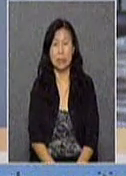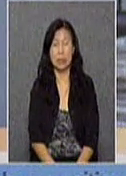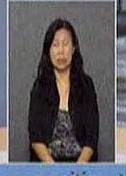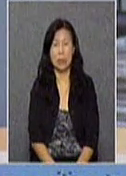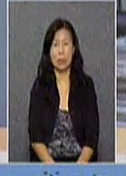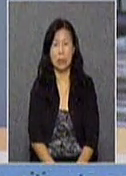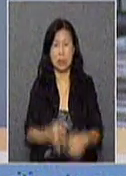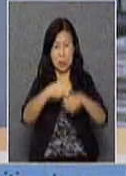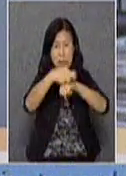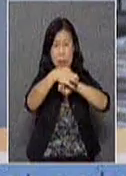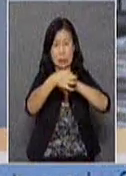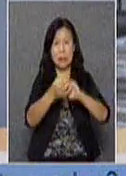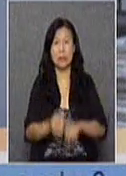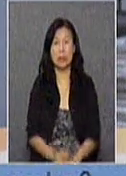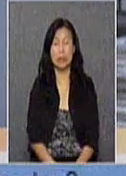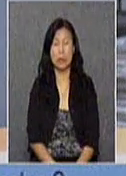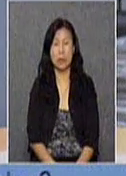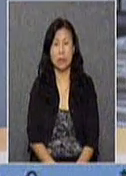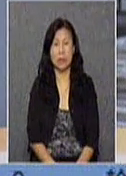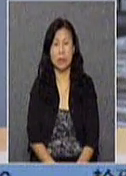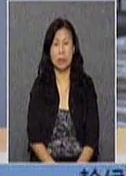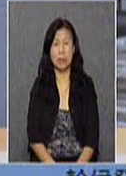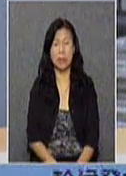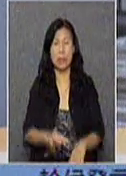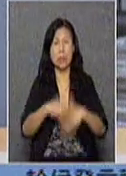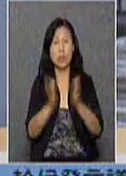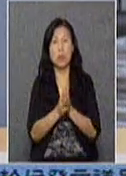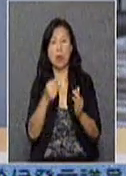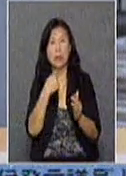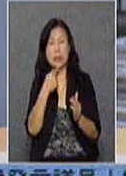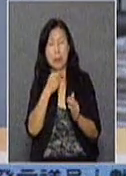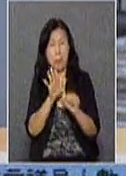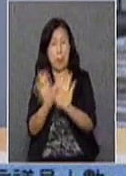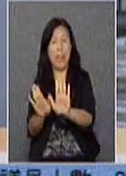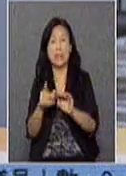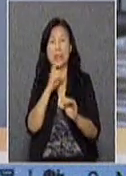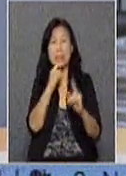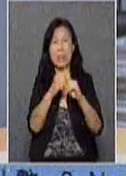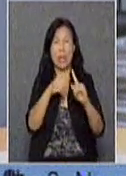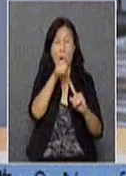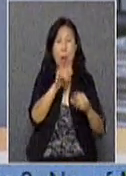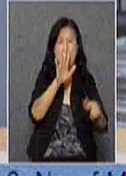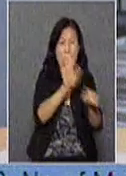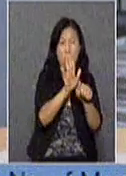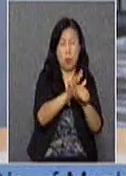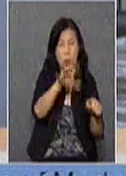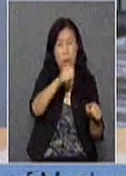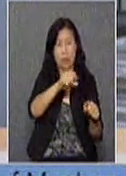國家咧，係會刁難自己嘅國民去保土為國嘅。嗱，